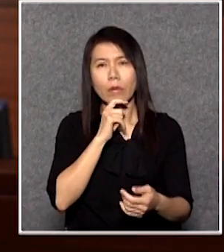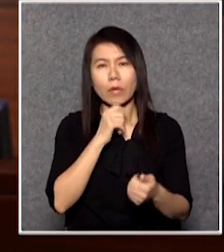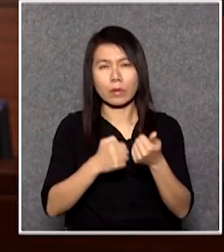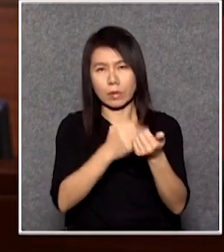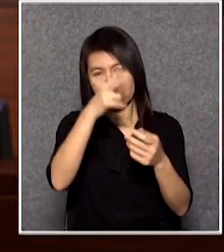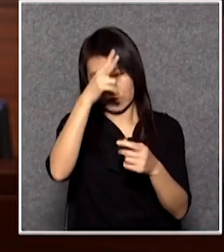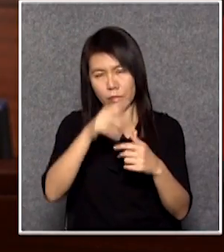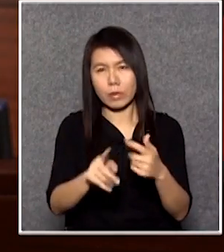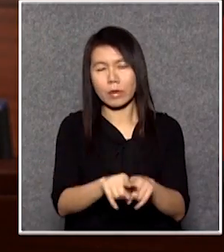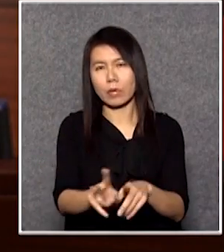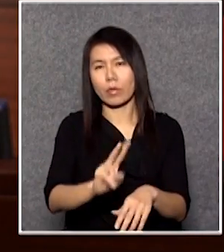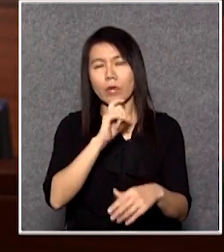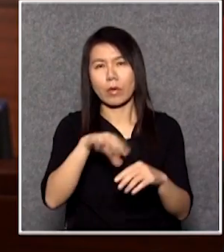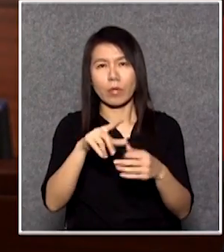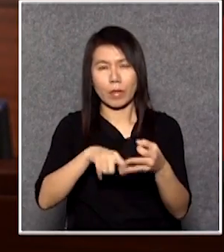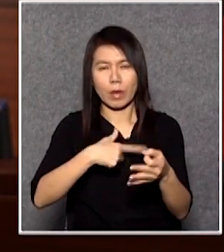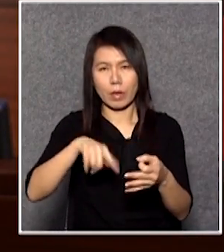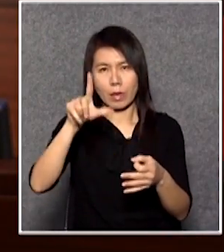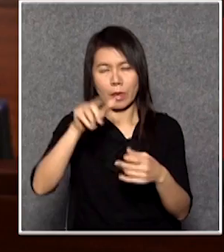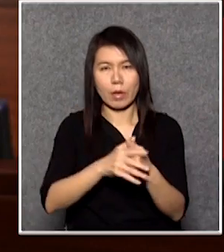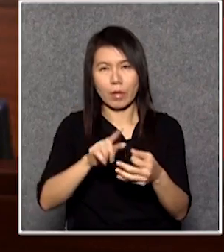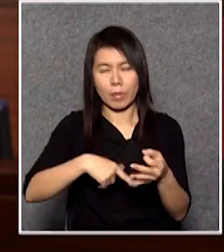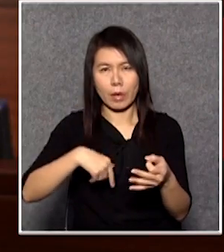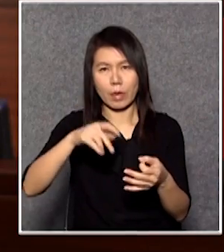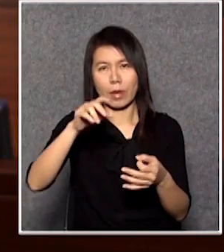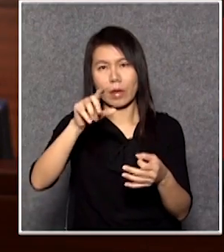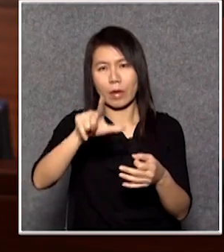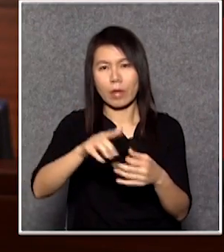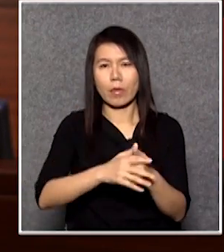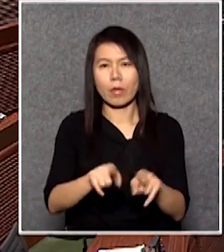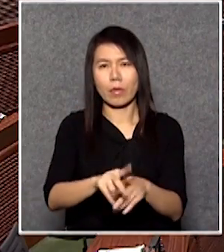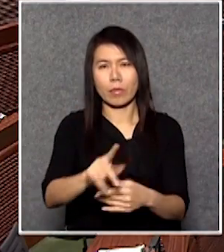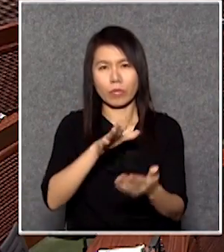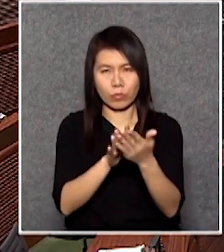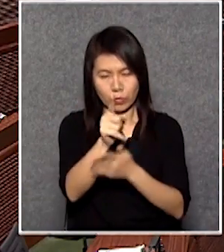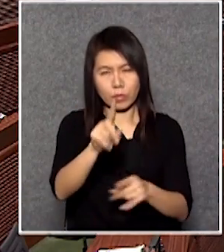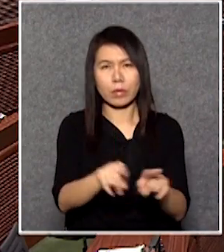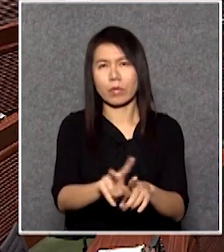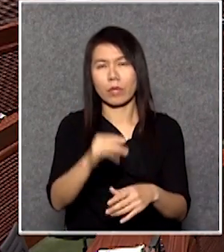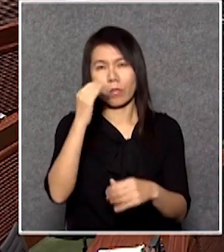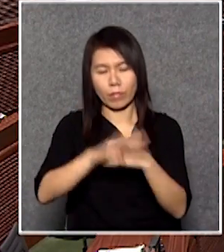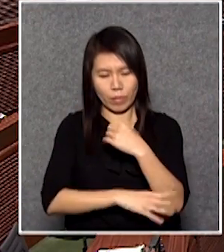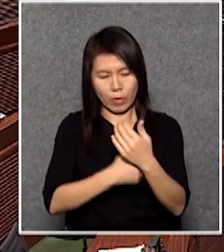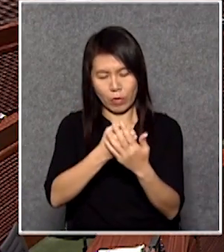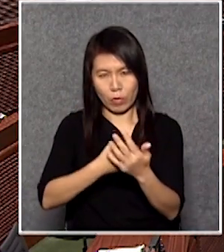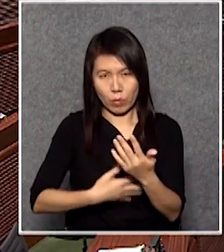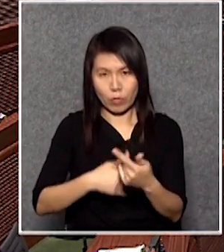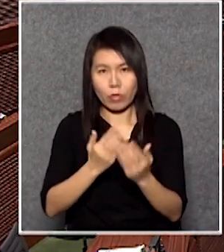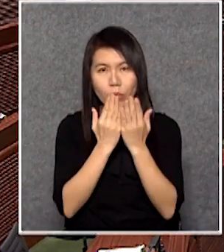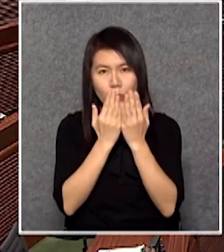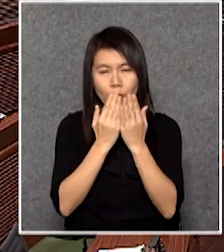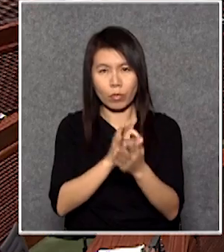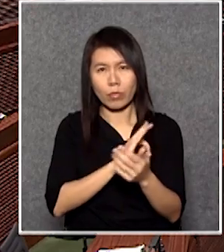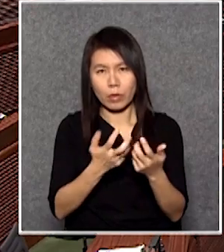慧瓊廖長江係法律嘅專家。但其實我都唔明點解咧，大家讀法律讀會計，但